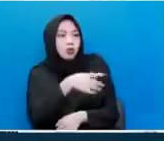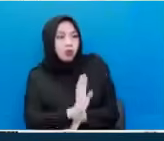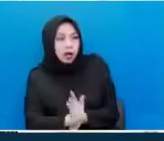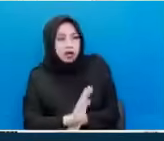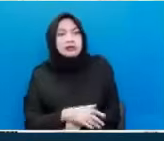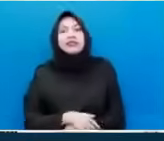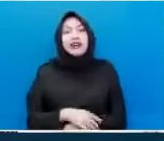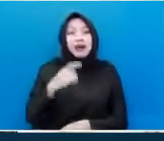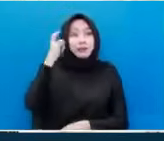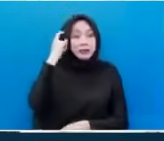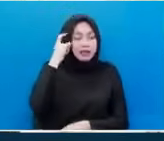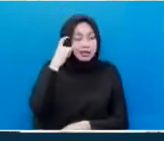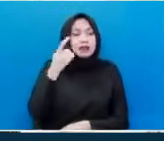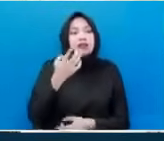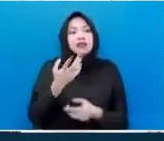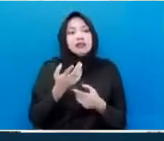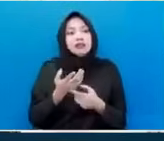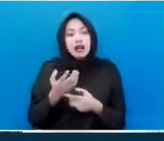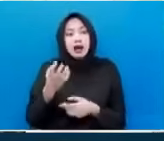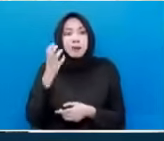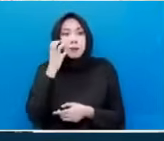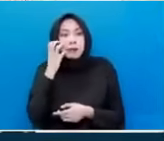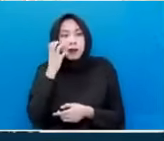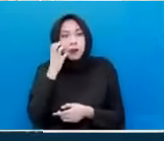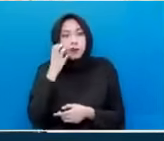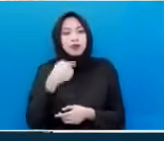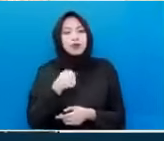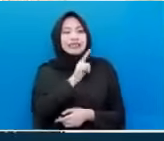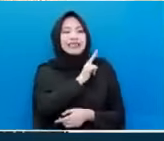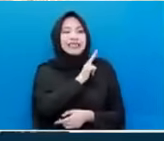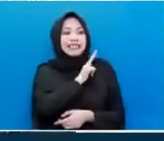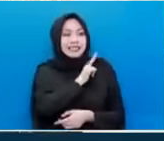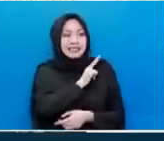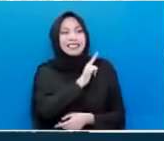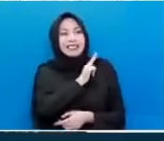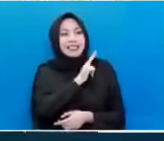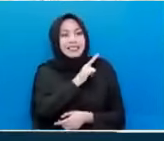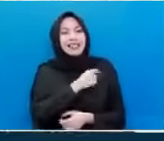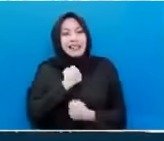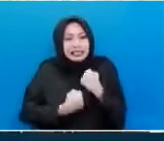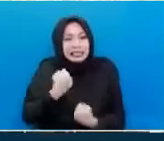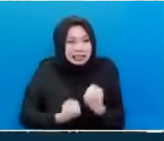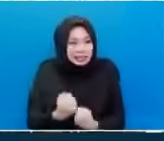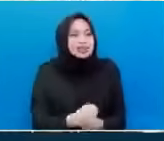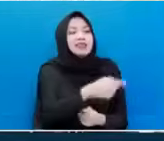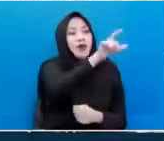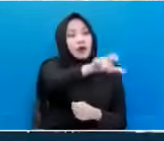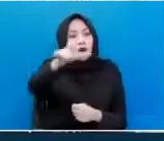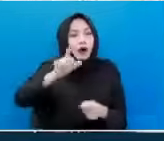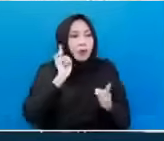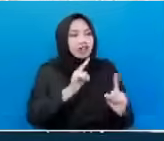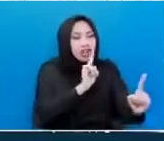terbaik adalah memang ini harusnya disebabkan oleh inisiatif dari seorang Prabowo yang memang secara tata